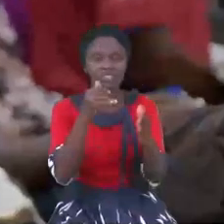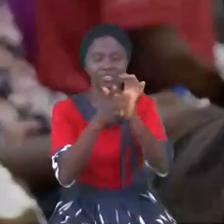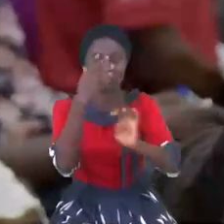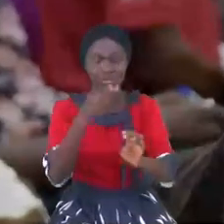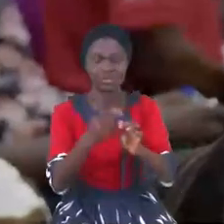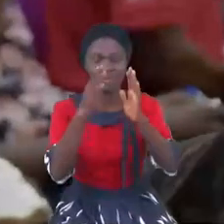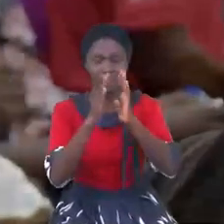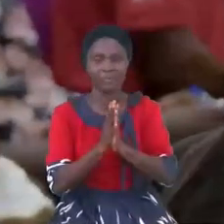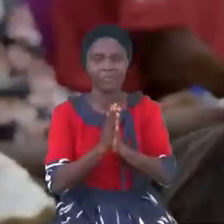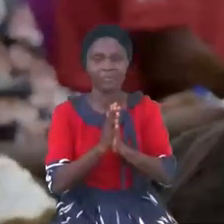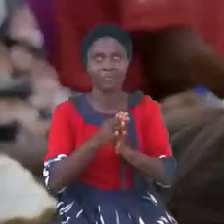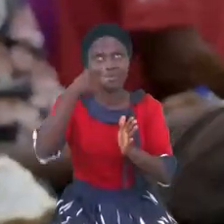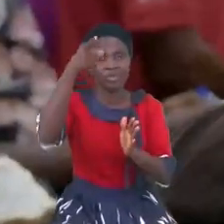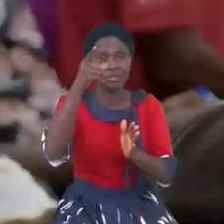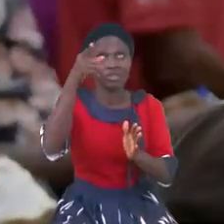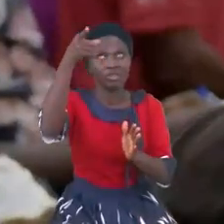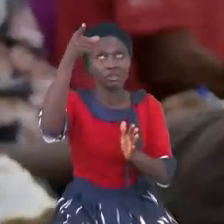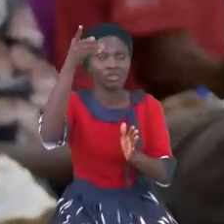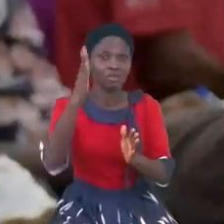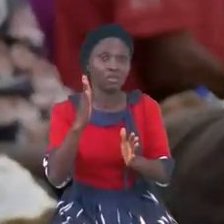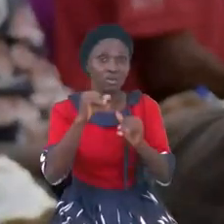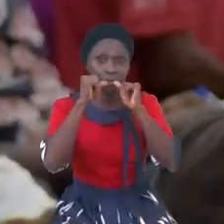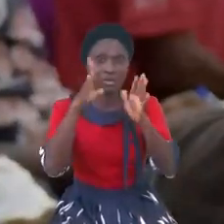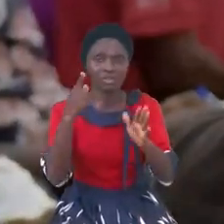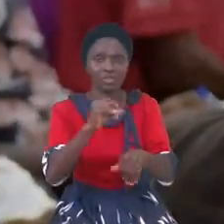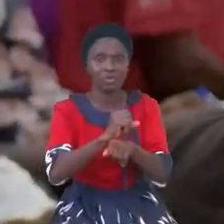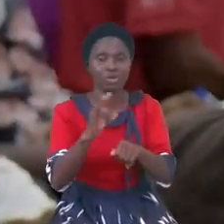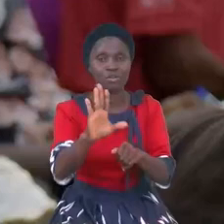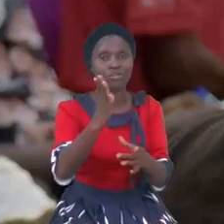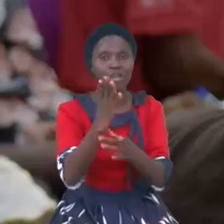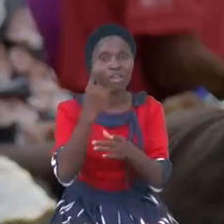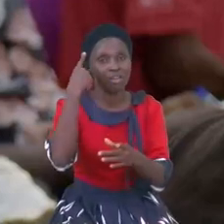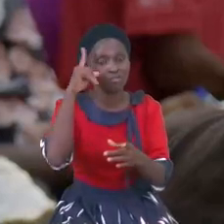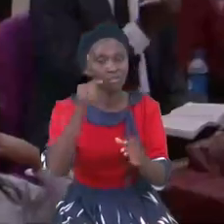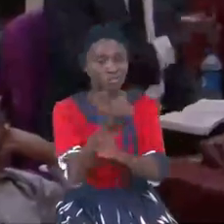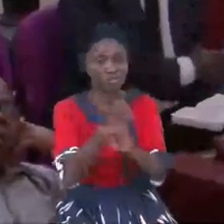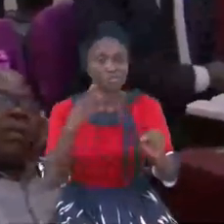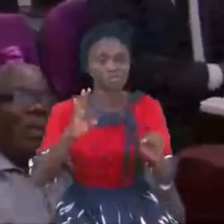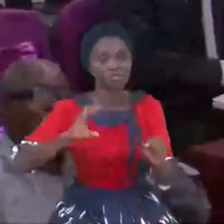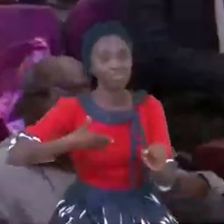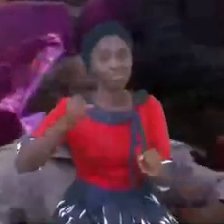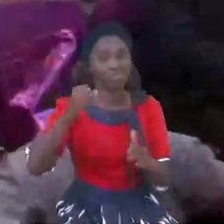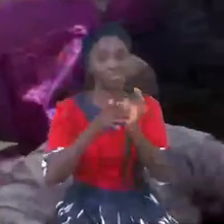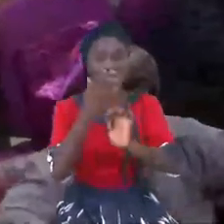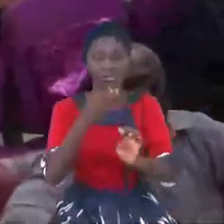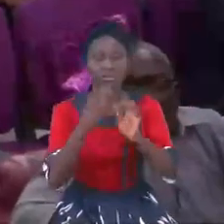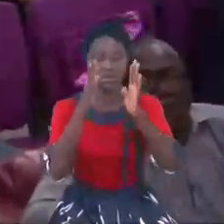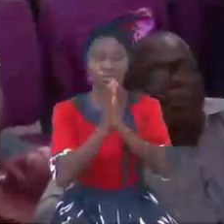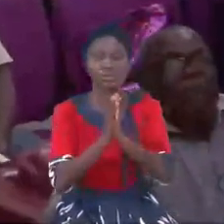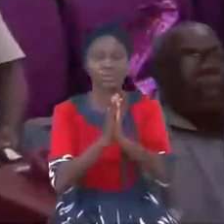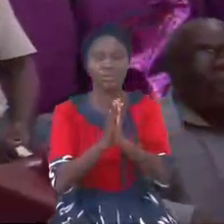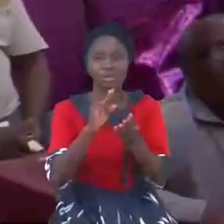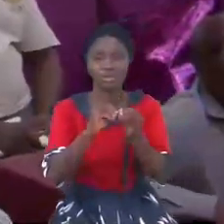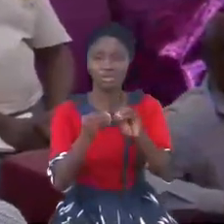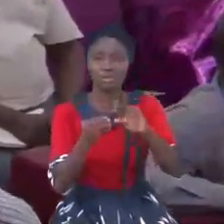Seigneur bénir l'œuvre de votre main pour le salut des âmes au nom de Jésus-Christ. Voyons la deuxième partie